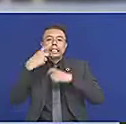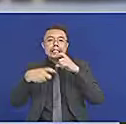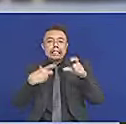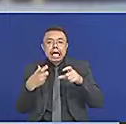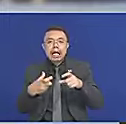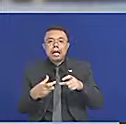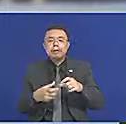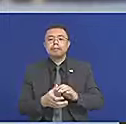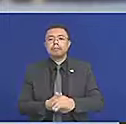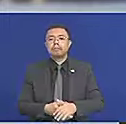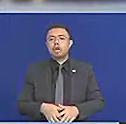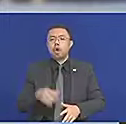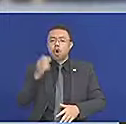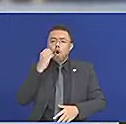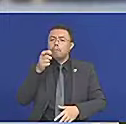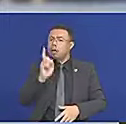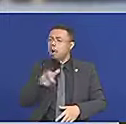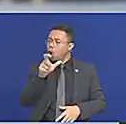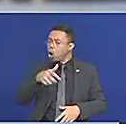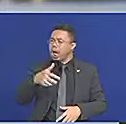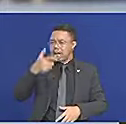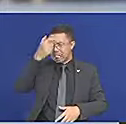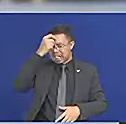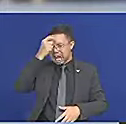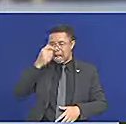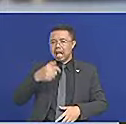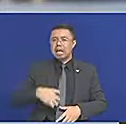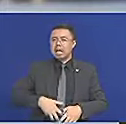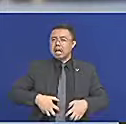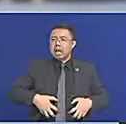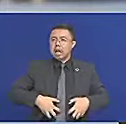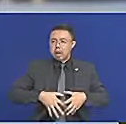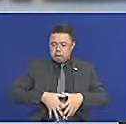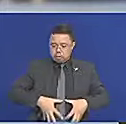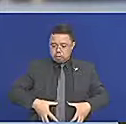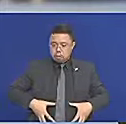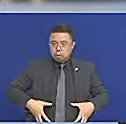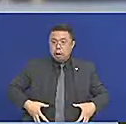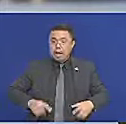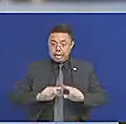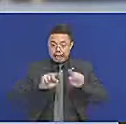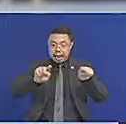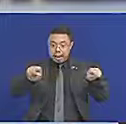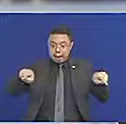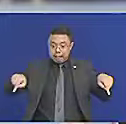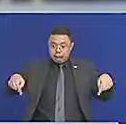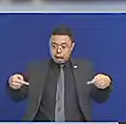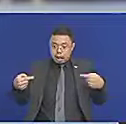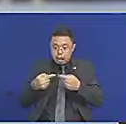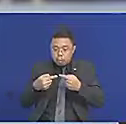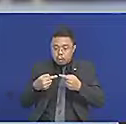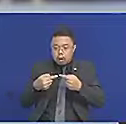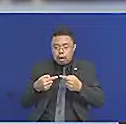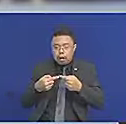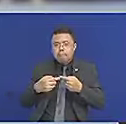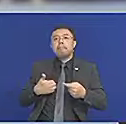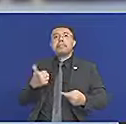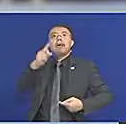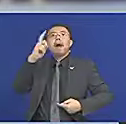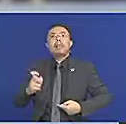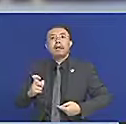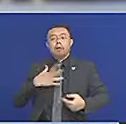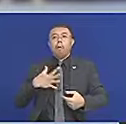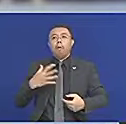itu. Om, kalau orang sakit kurap om di perut terus melember sampai ketemu lagi bisa mati loh. Wah.